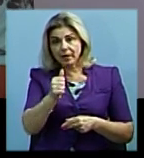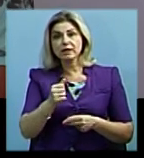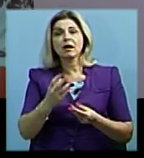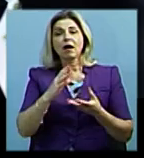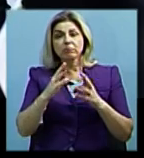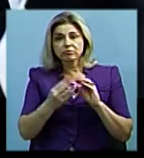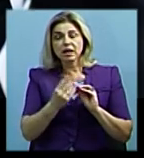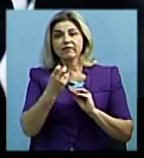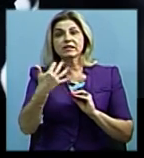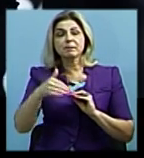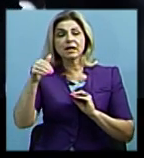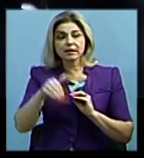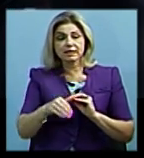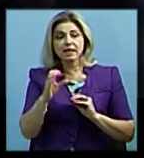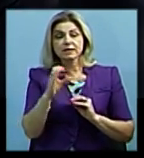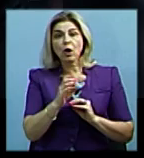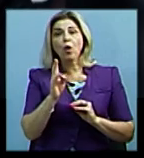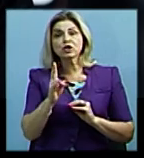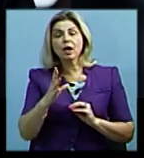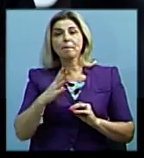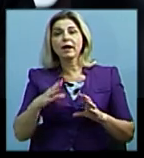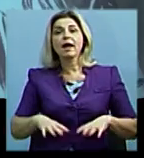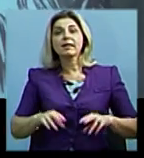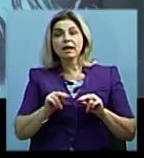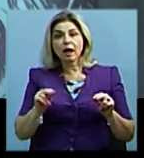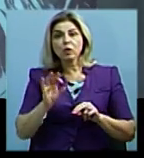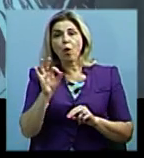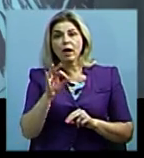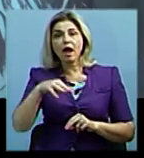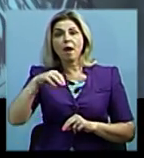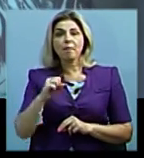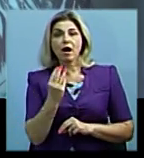250 тисяч. Сергій Корчинський був тренером Олега Машкіна. Цей тренер